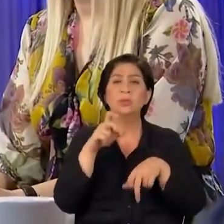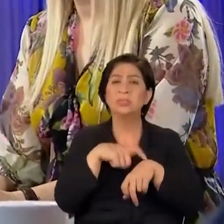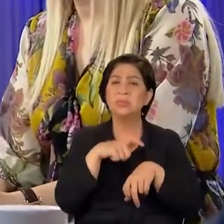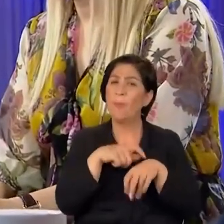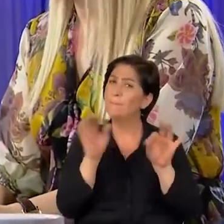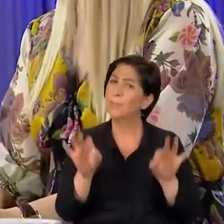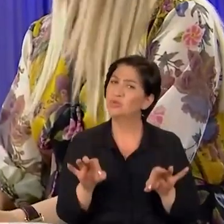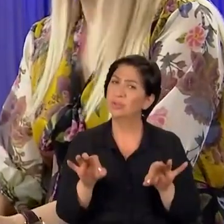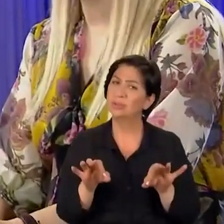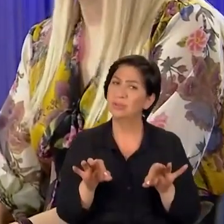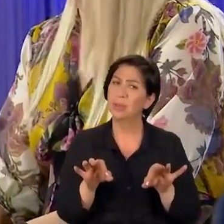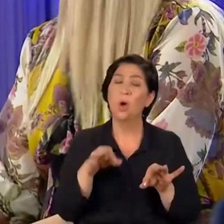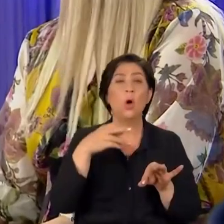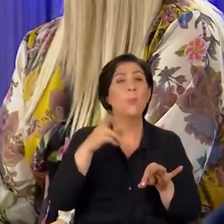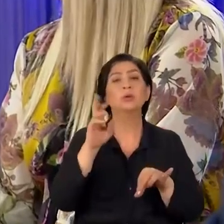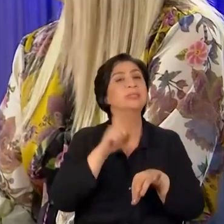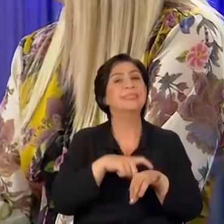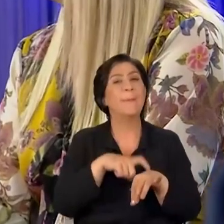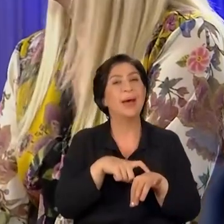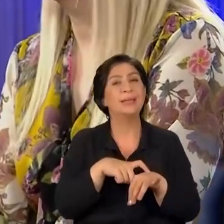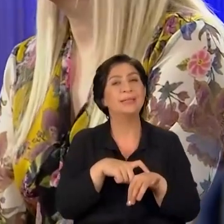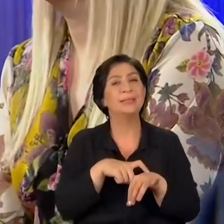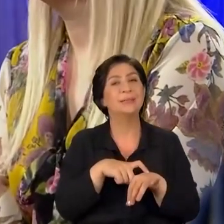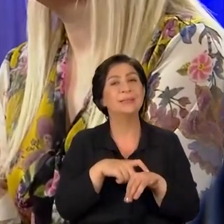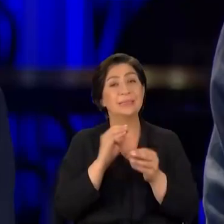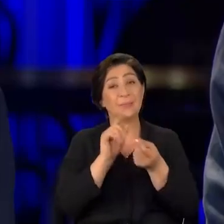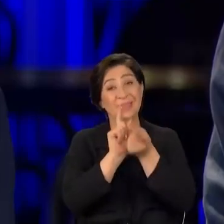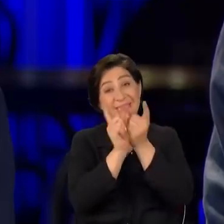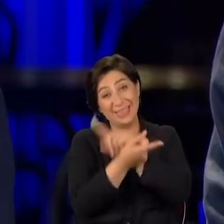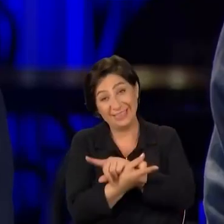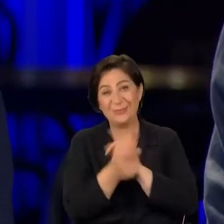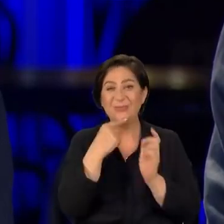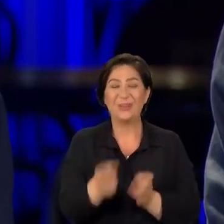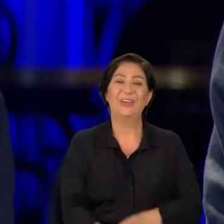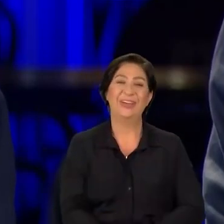ortaya çıktı. Boş zamanı... Aslında ne güzel, tam tersini söylüyor.